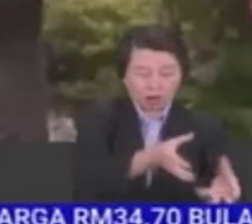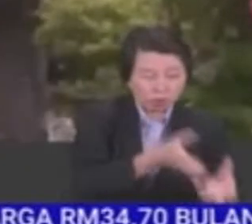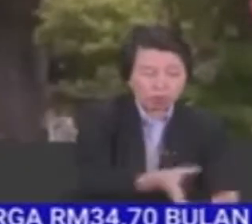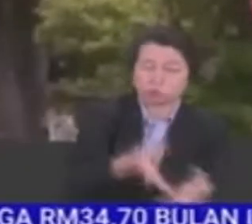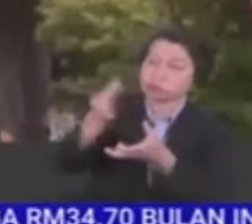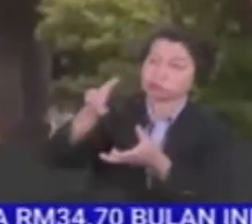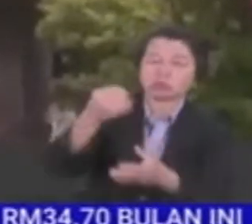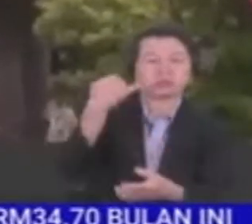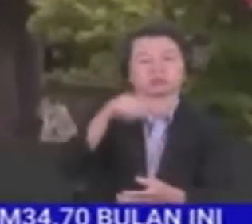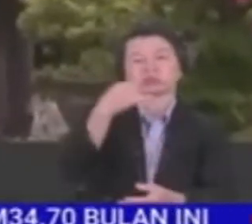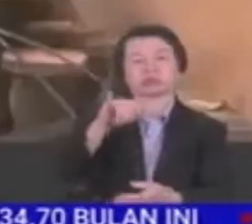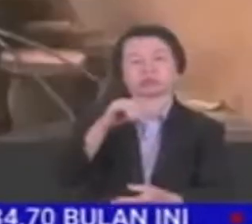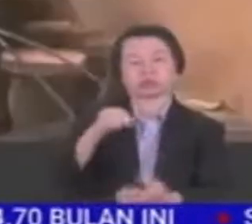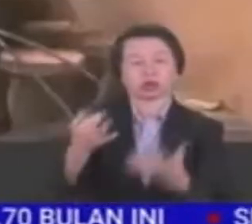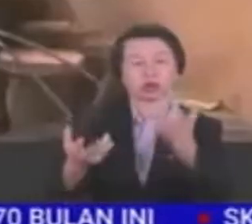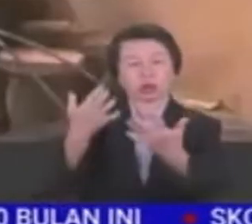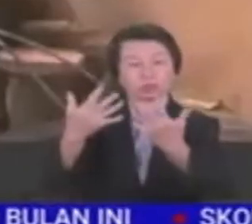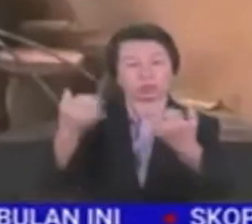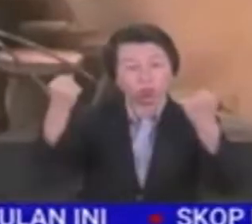tu.